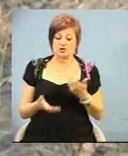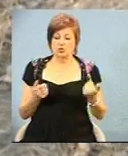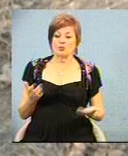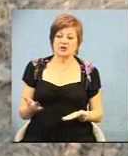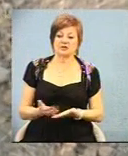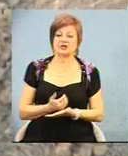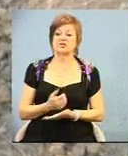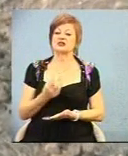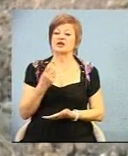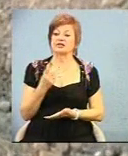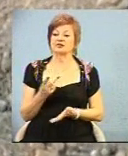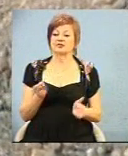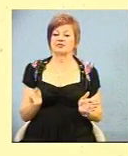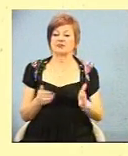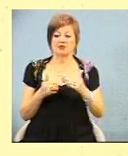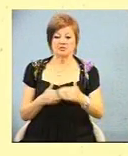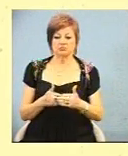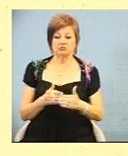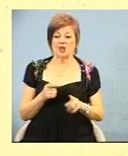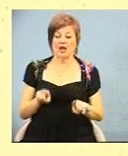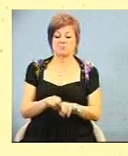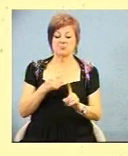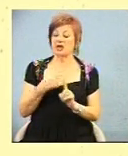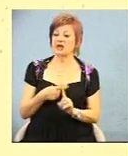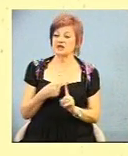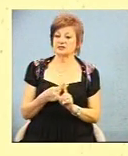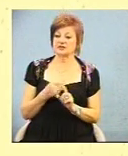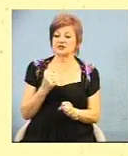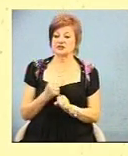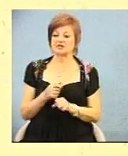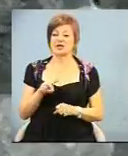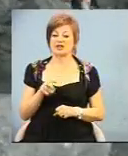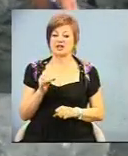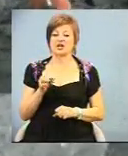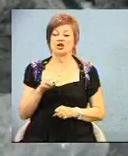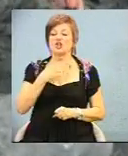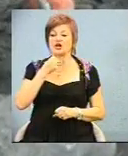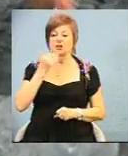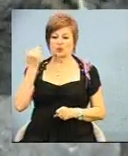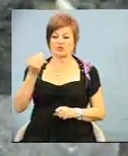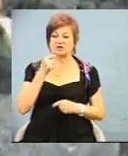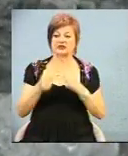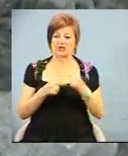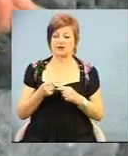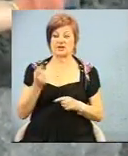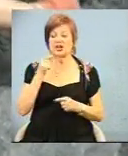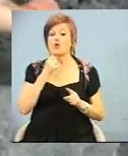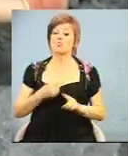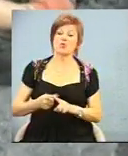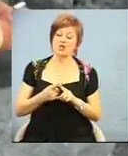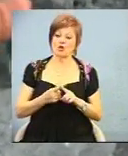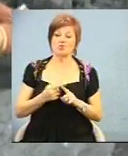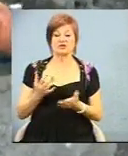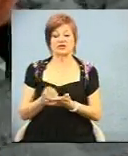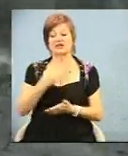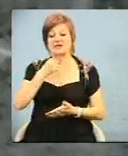знайдені дві застібки для сумки калити у вигляді хрестика, виконані у литовській традиції. Раніше такі речі знаходили у Білорусі та Литві.